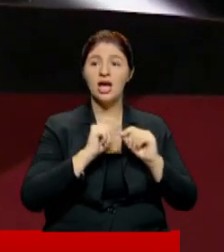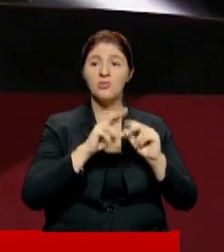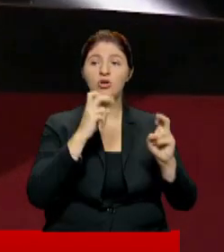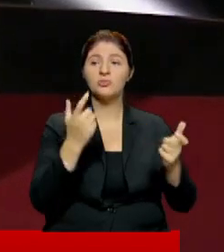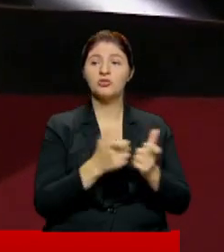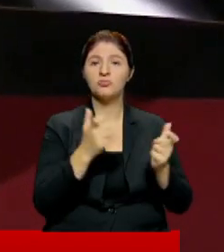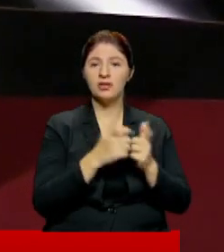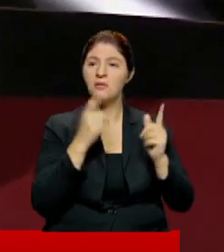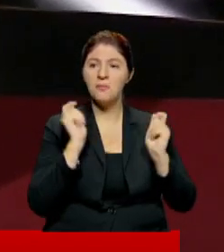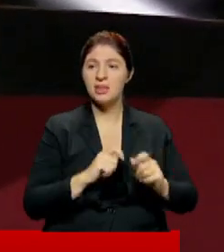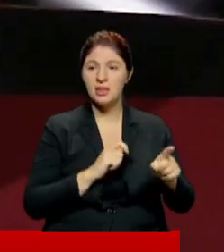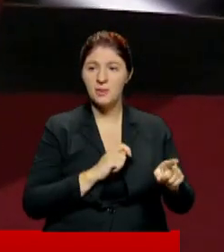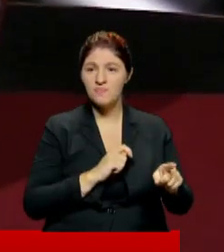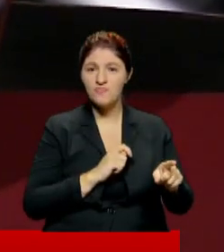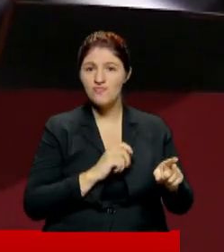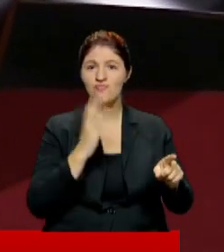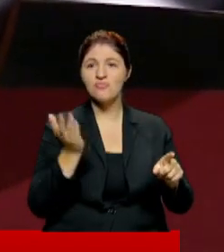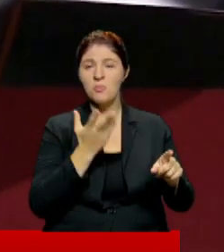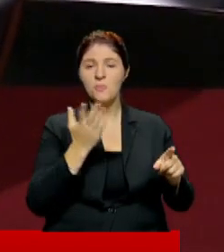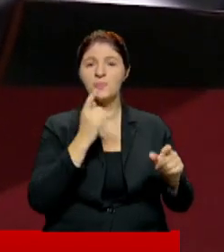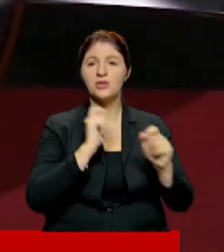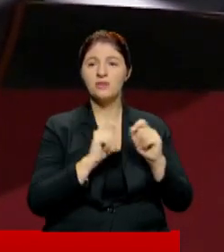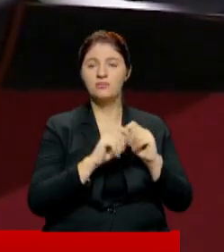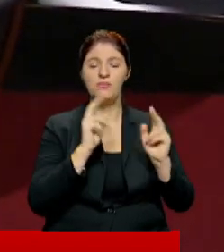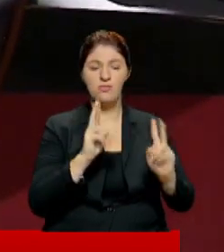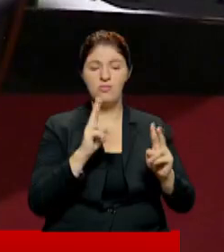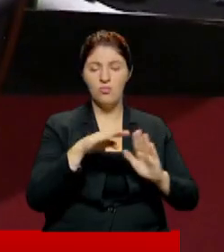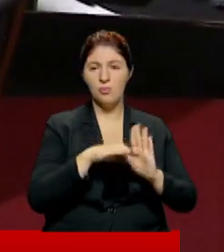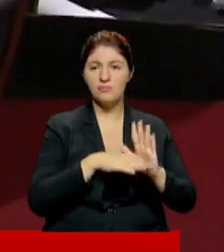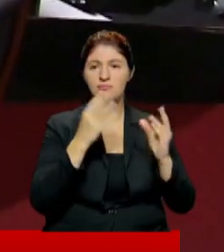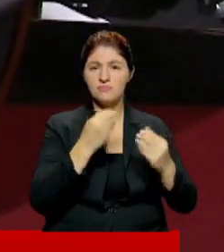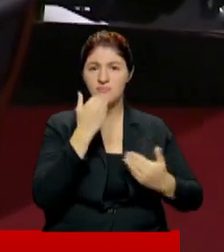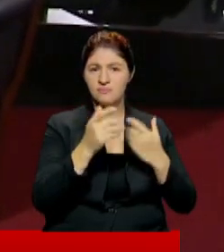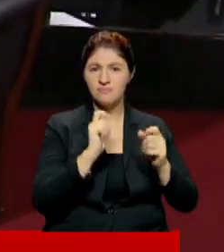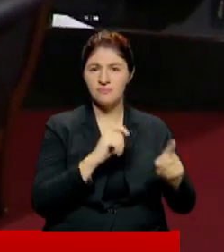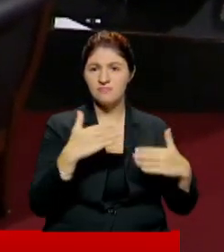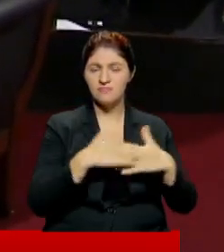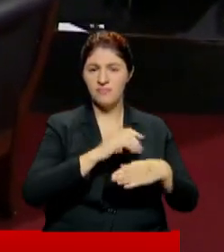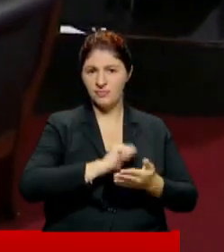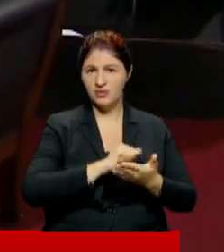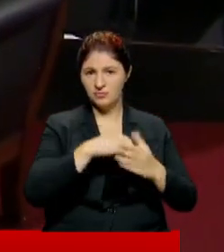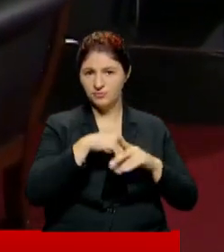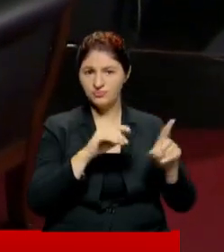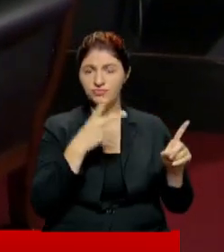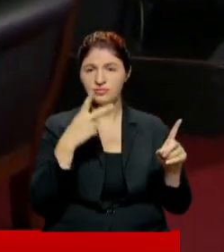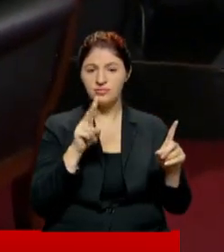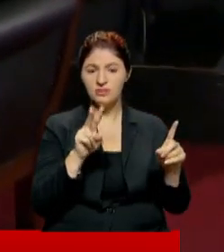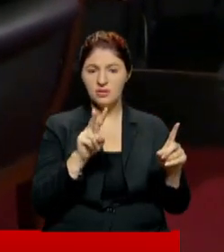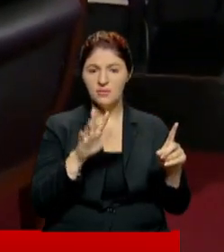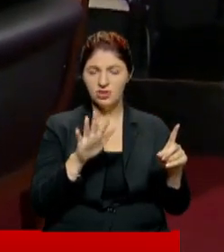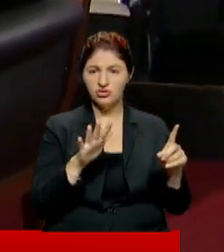konulu bir toplantı da gerçekleştirdiler evet mesela ekonomide normalleşme programı olarak adlandırılıyor akşam gazetesinde